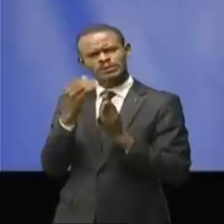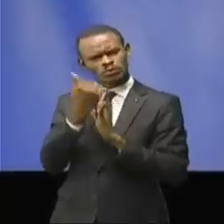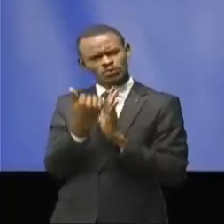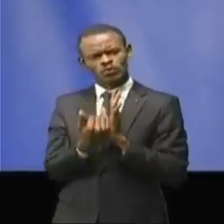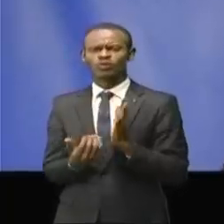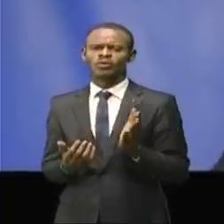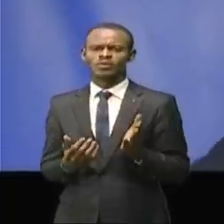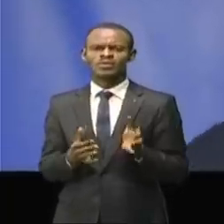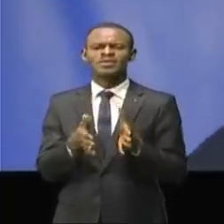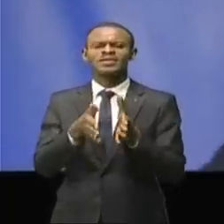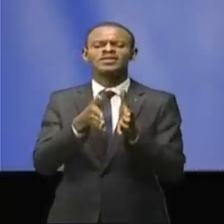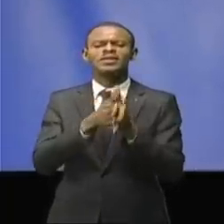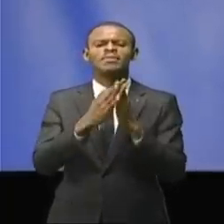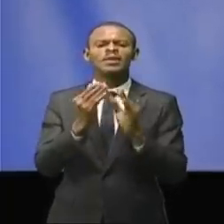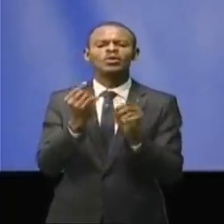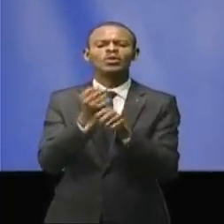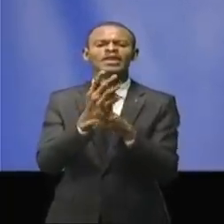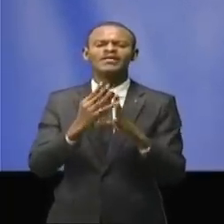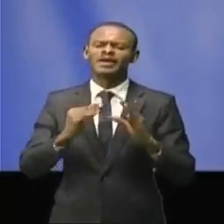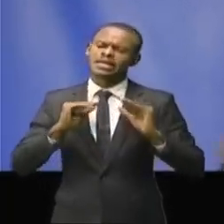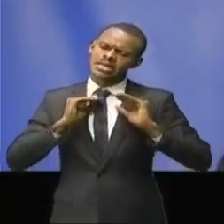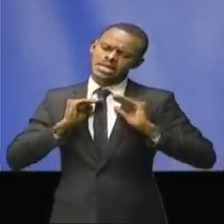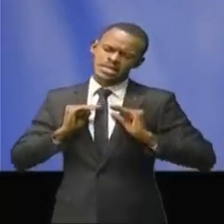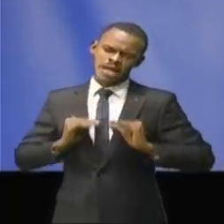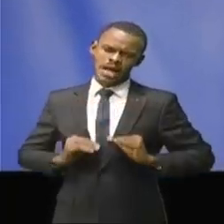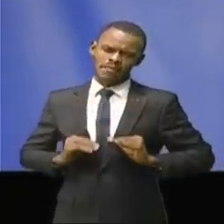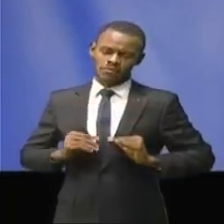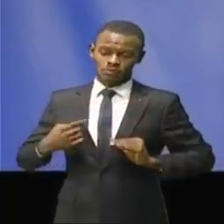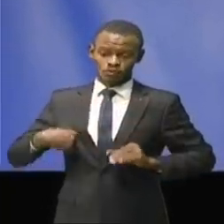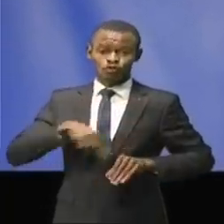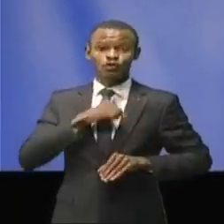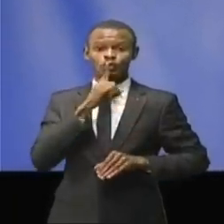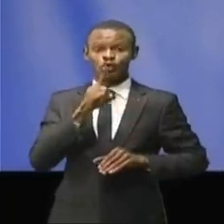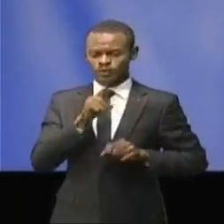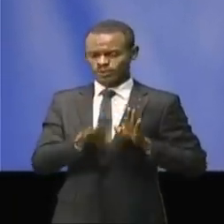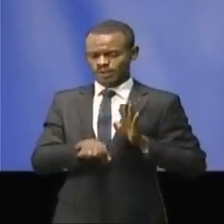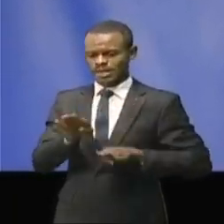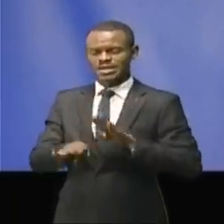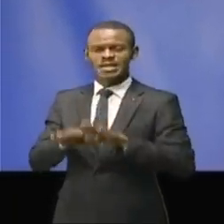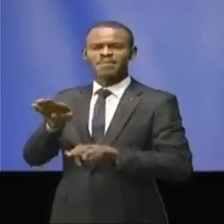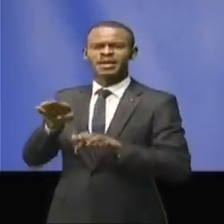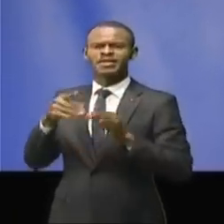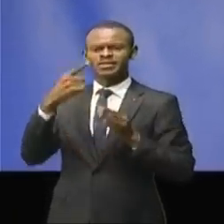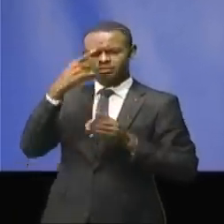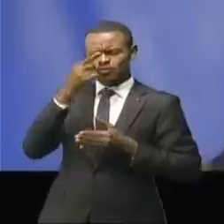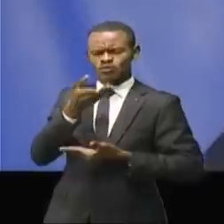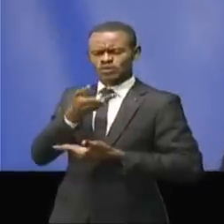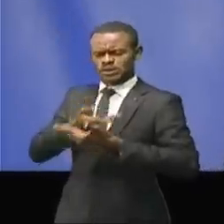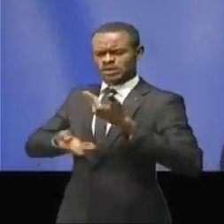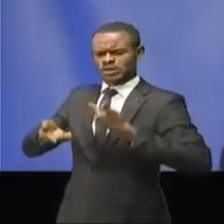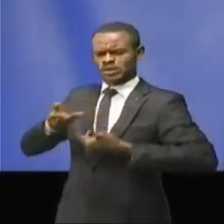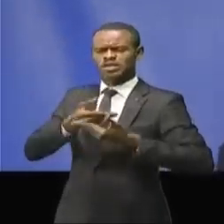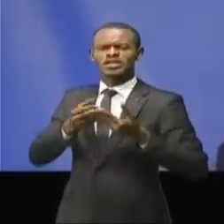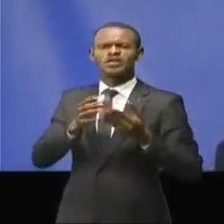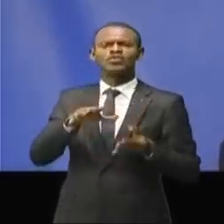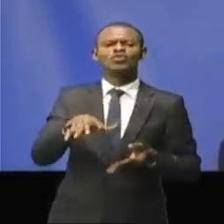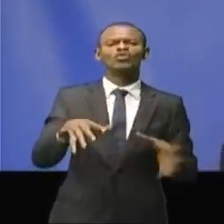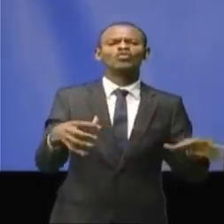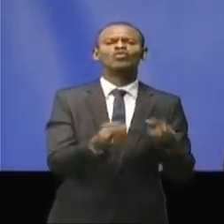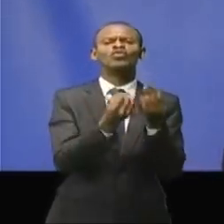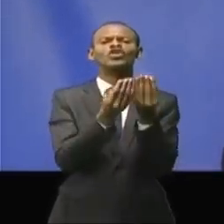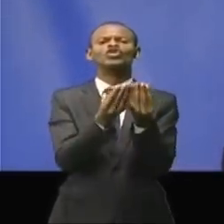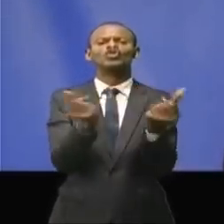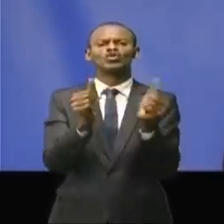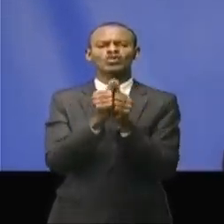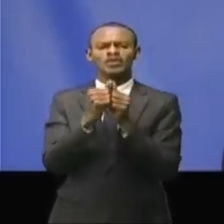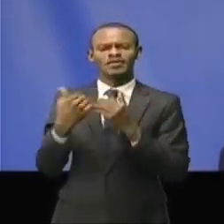parce que nous sommes dans un processus de communication de négociations avec l'employeur donc la direction générale et Notre Ministre des